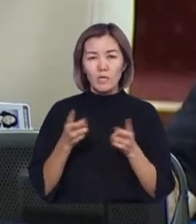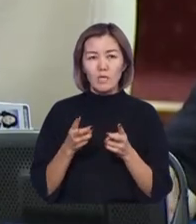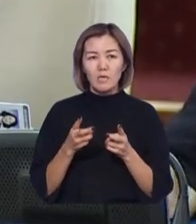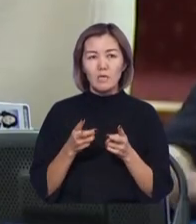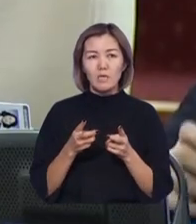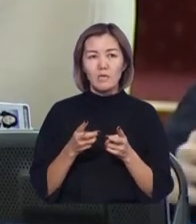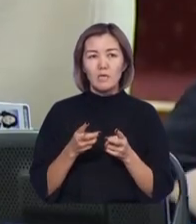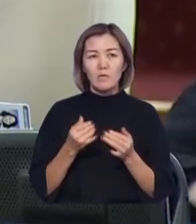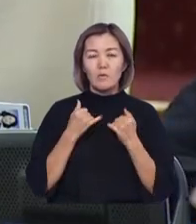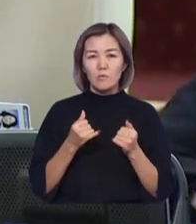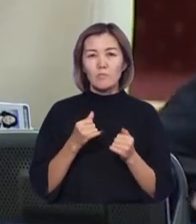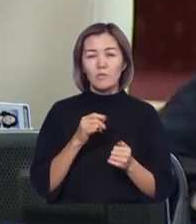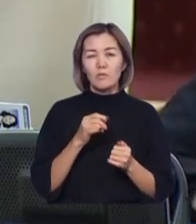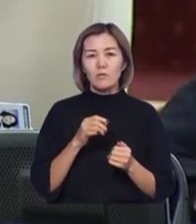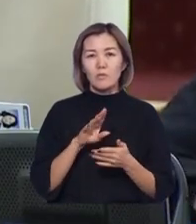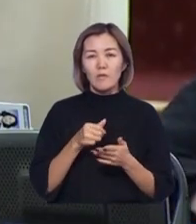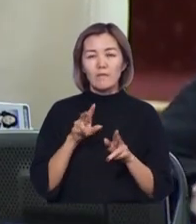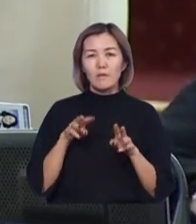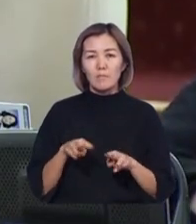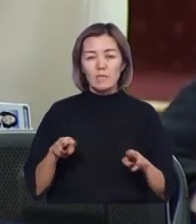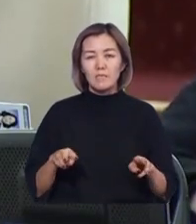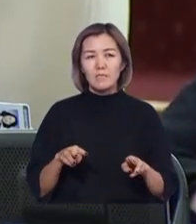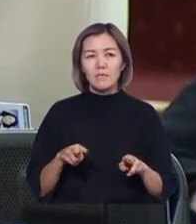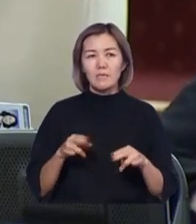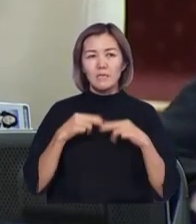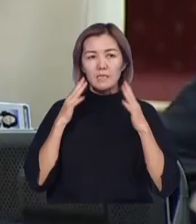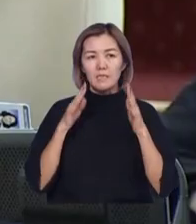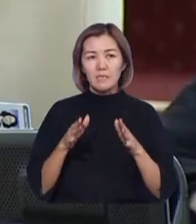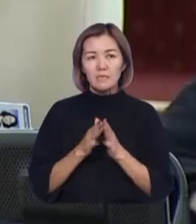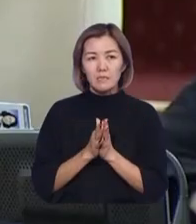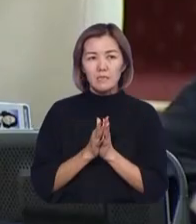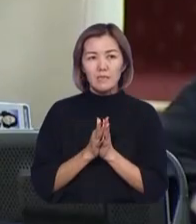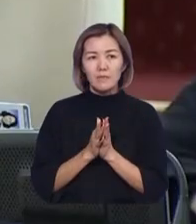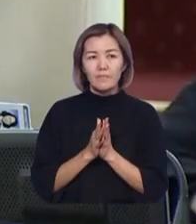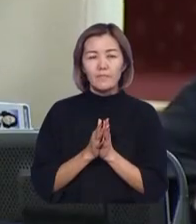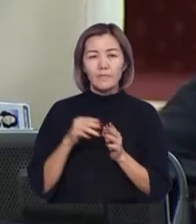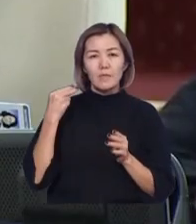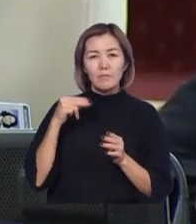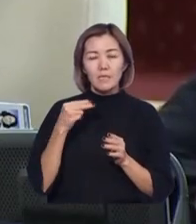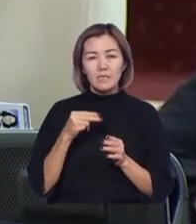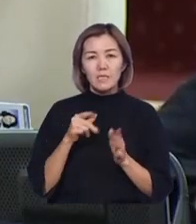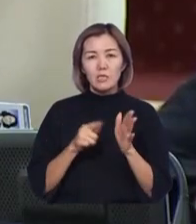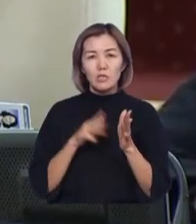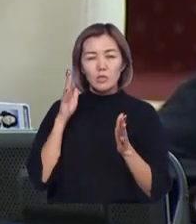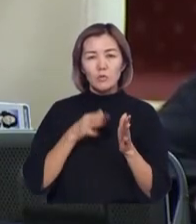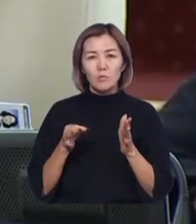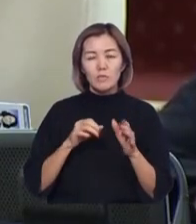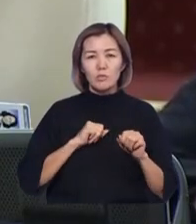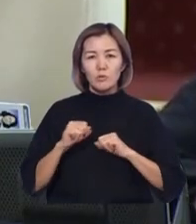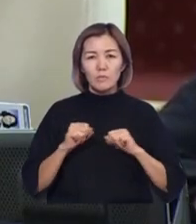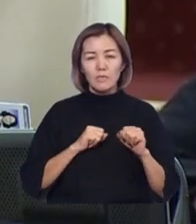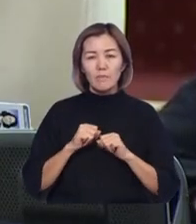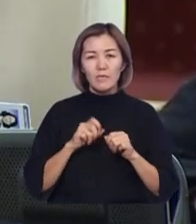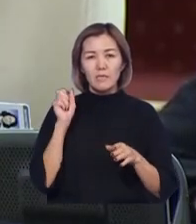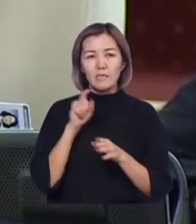Құрметті Олжас Абайұлы, жоғарыда айтылғандарды ескере отырып, сізден президенттің Жетісу облысына жұмыс сапары аясында